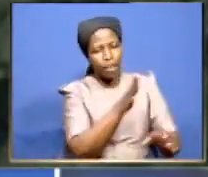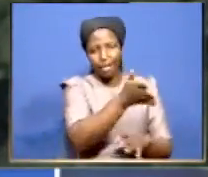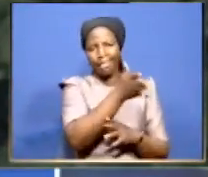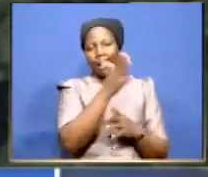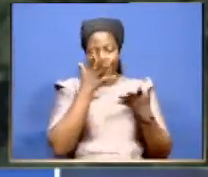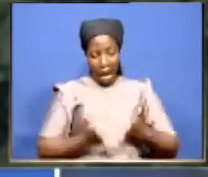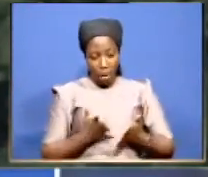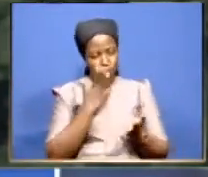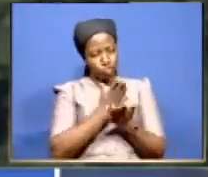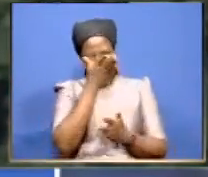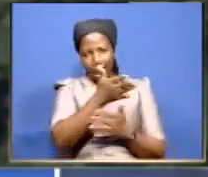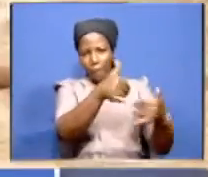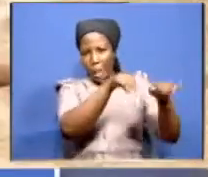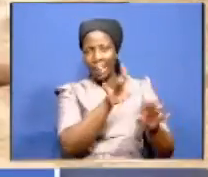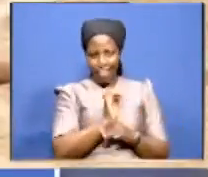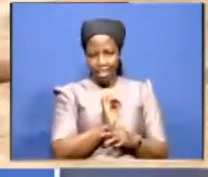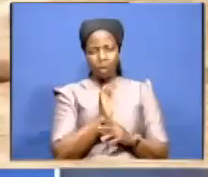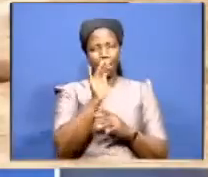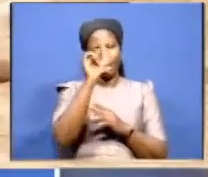Sasa tunaomba usaidizi kwa serikali, tusaidie.